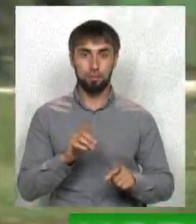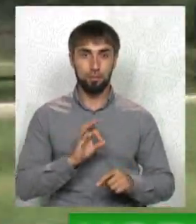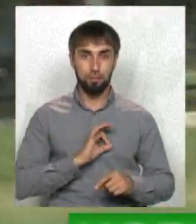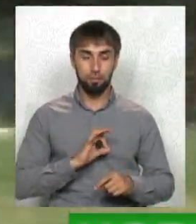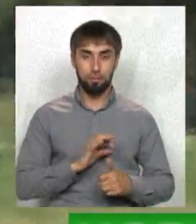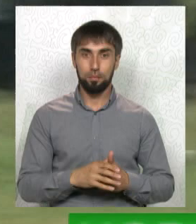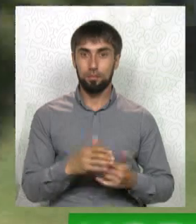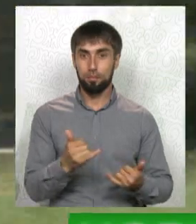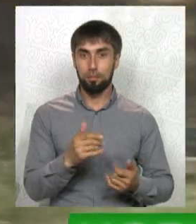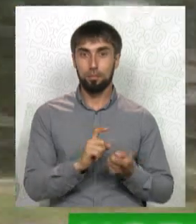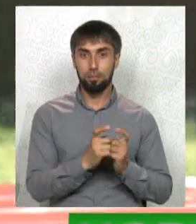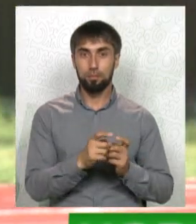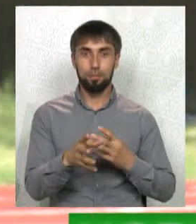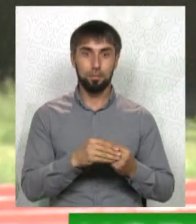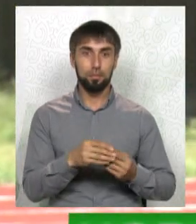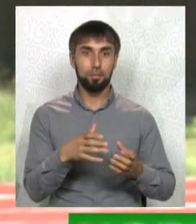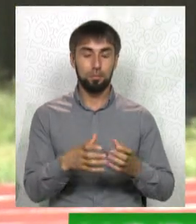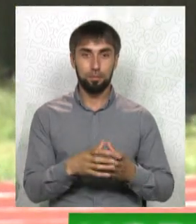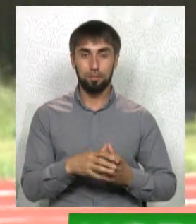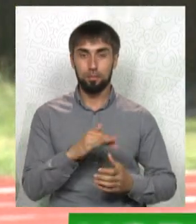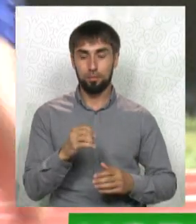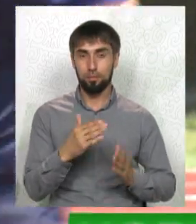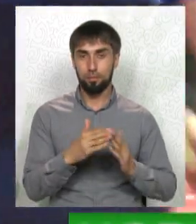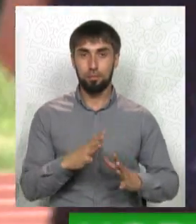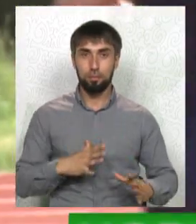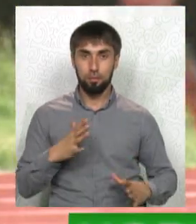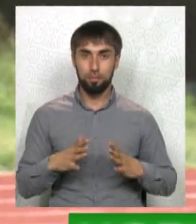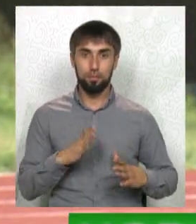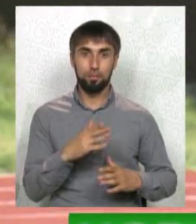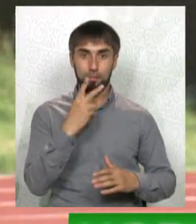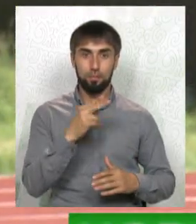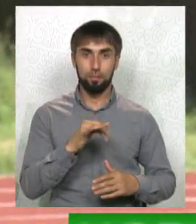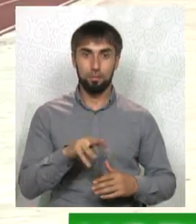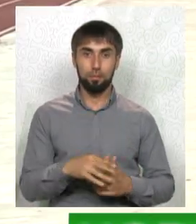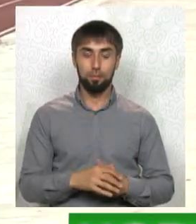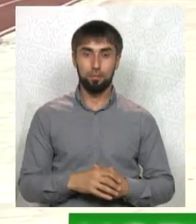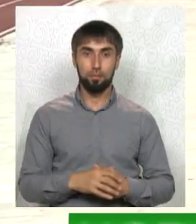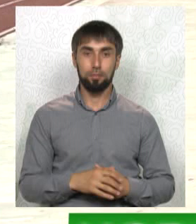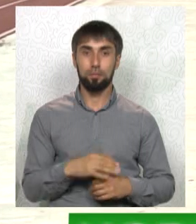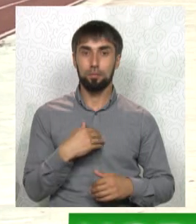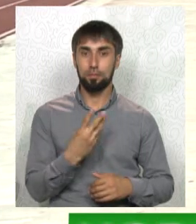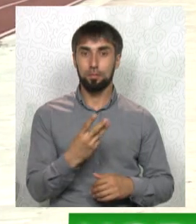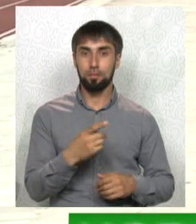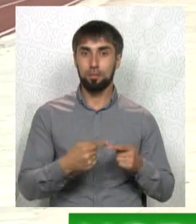медаль. Сейчас борец вместе со своей командой уже дома тренируется в обычном режиме.